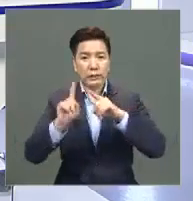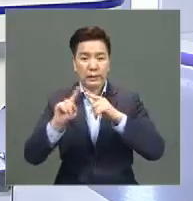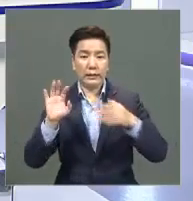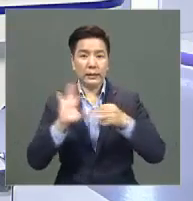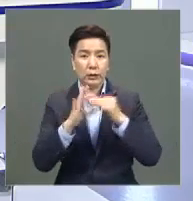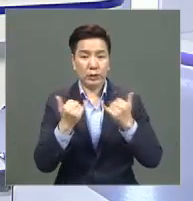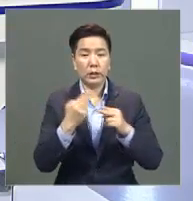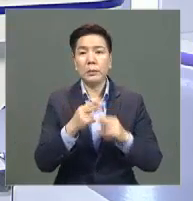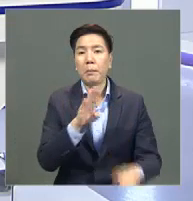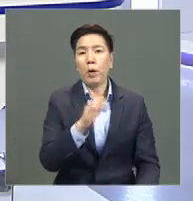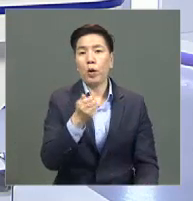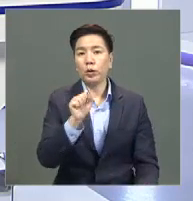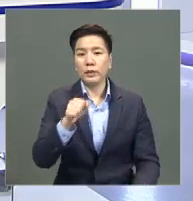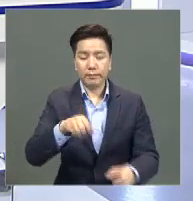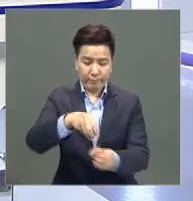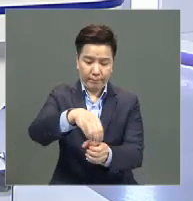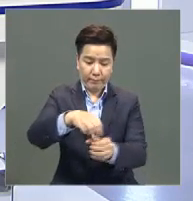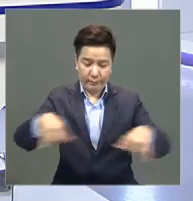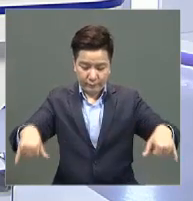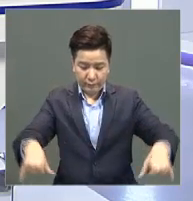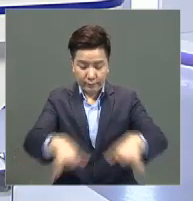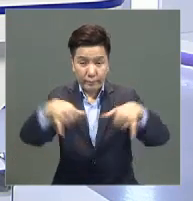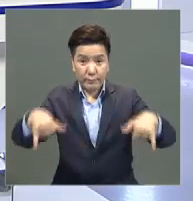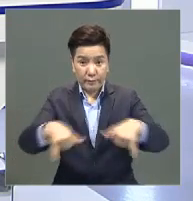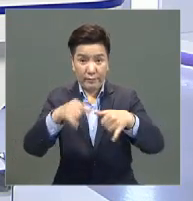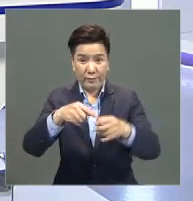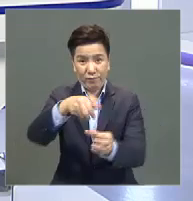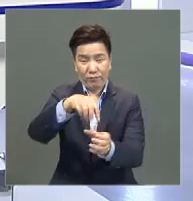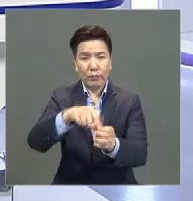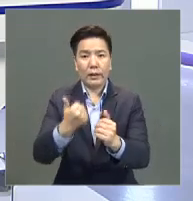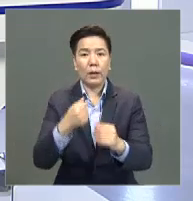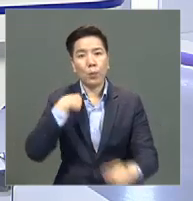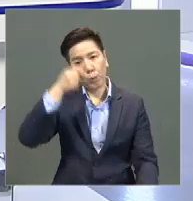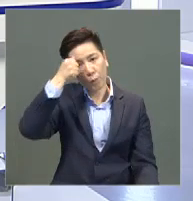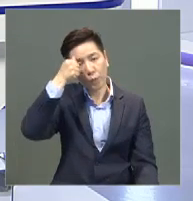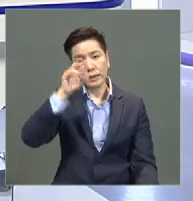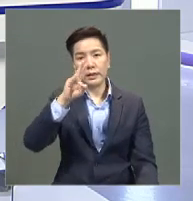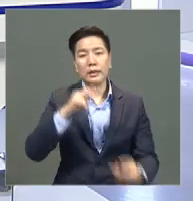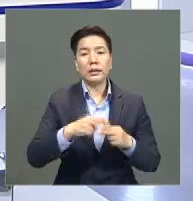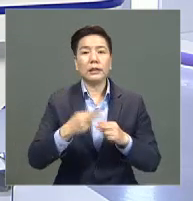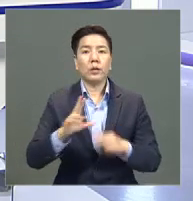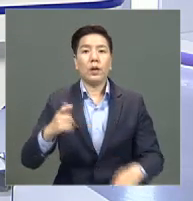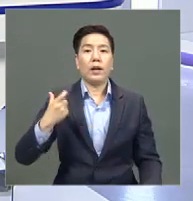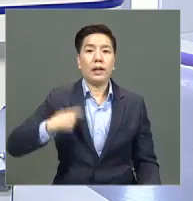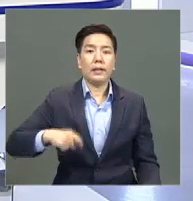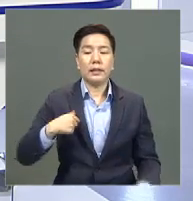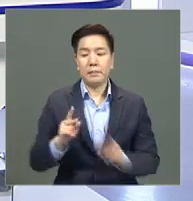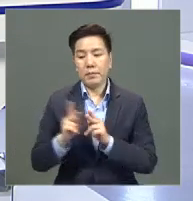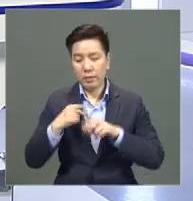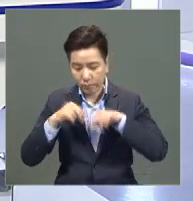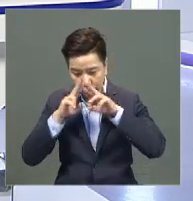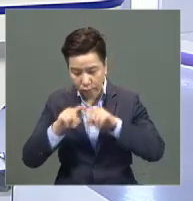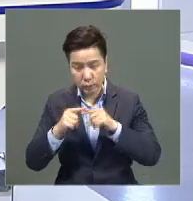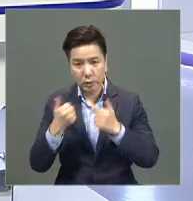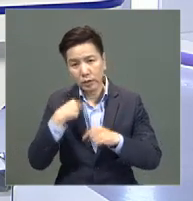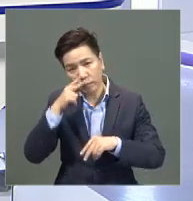ไปต่อที่คดีของบอสประยุทธ์อยู่วิทยากันหน่อยนะครับวันนี้เนี่ยจะเป็นวันครบกำหนด7วันนะครับที่ทางอัยการสูงสุดนั้นมีการตั้งคณะกรรมการ